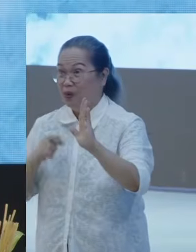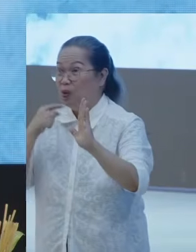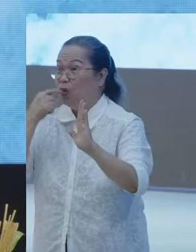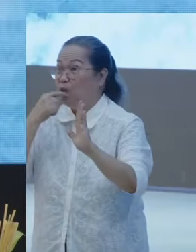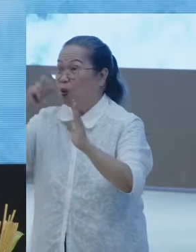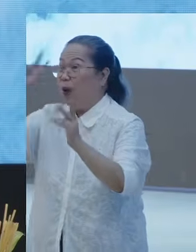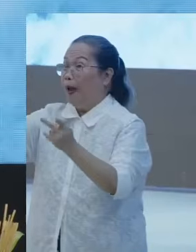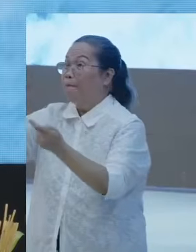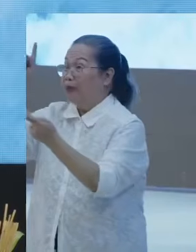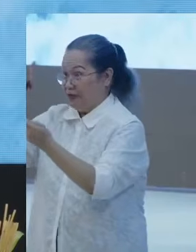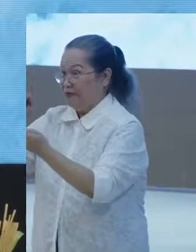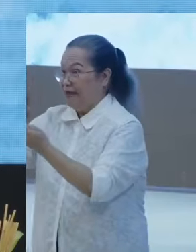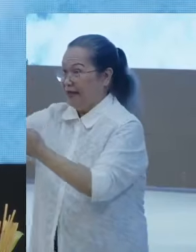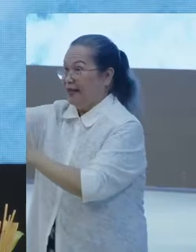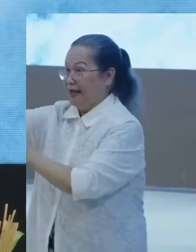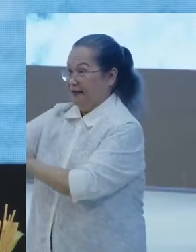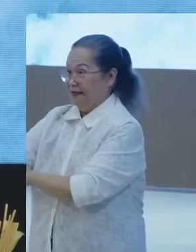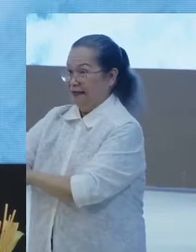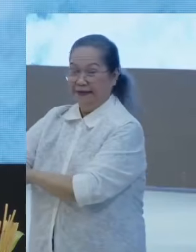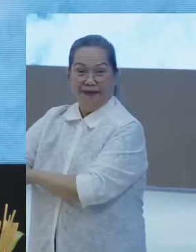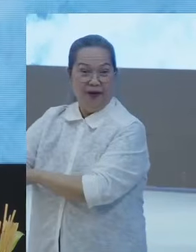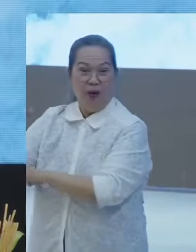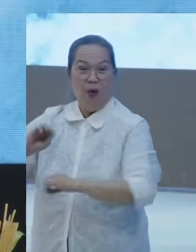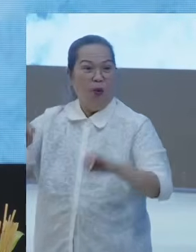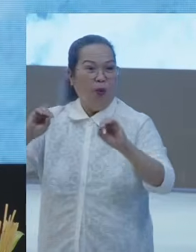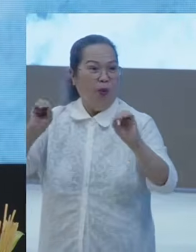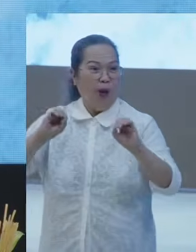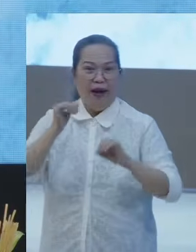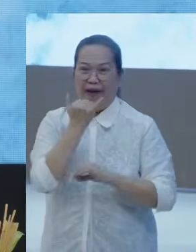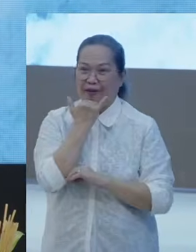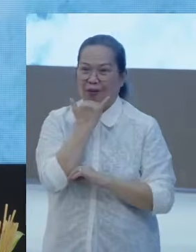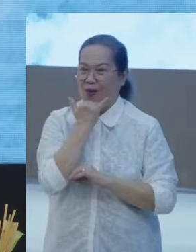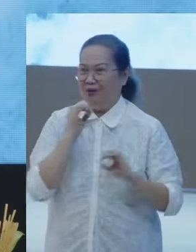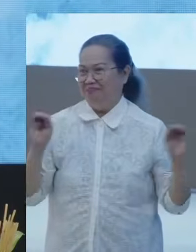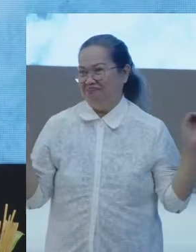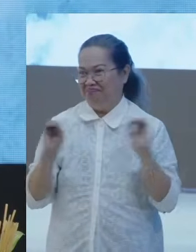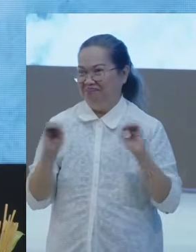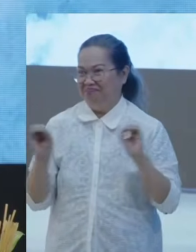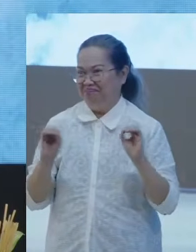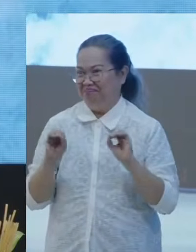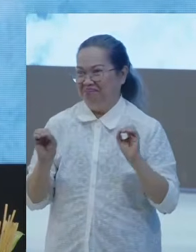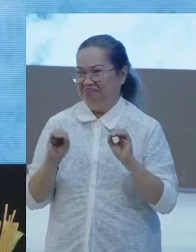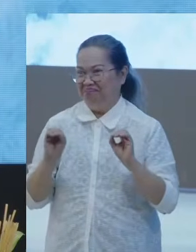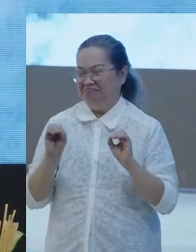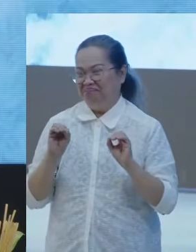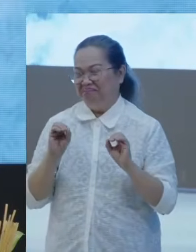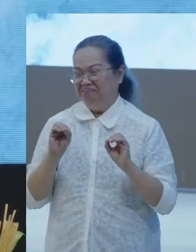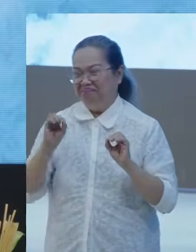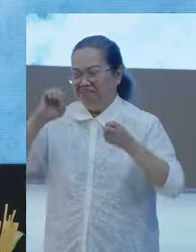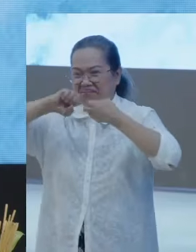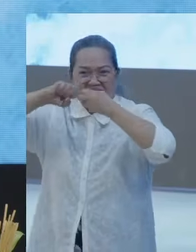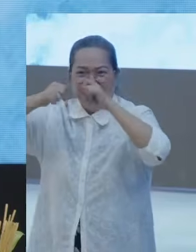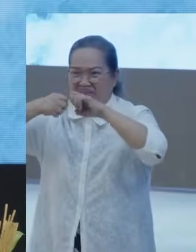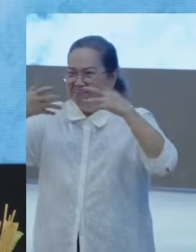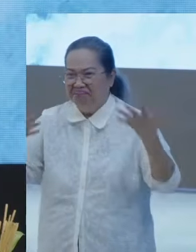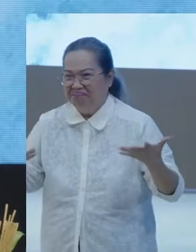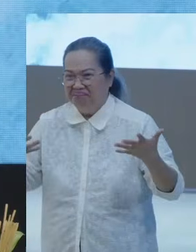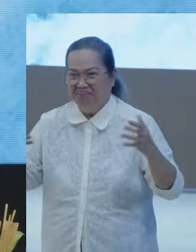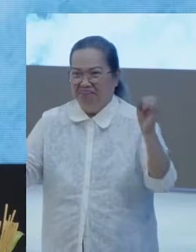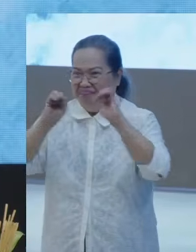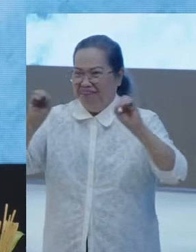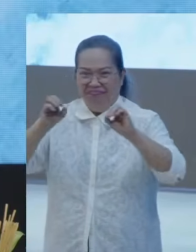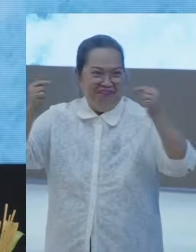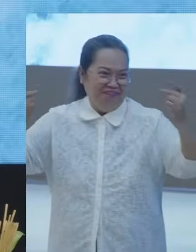perfect na Diyos. Wala po siyang pagkakamali, walang bahid ng anomalya. So ang lahat ng